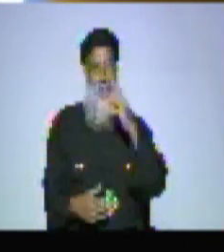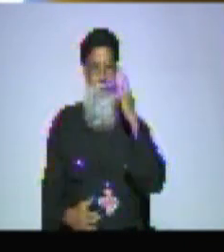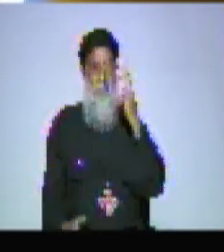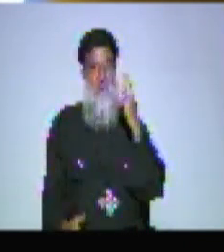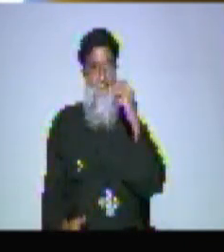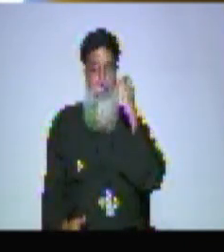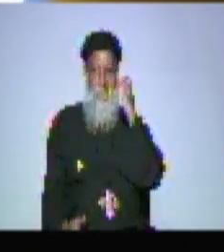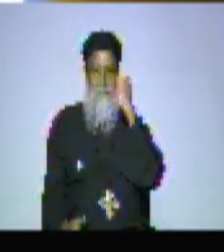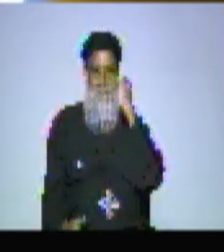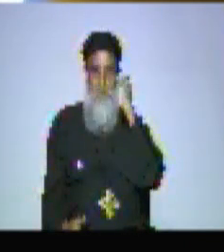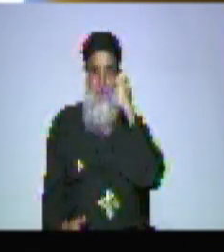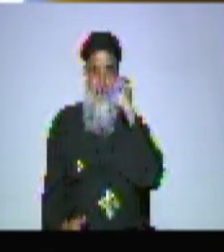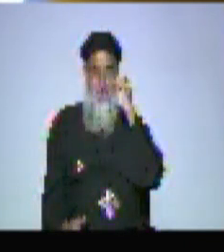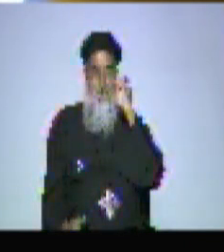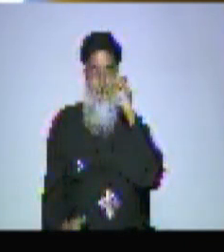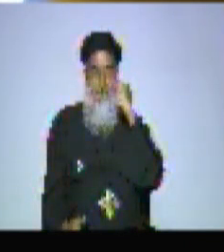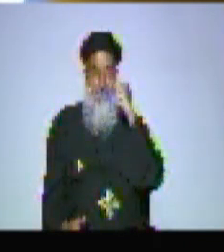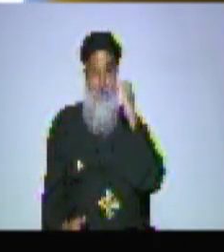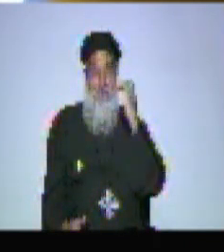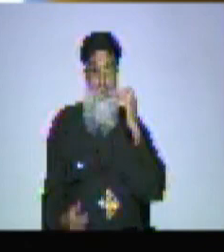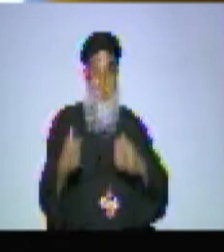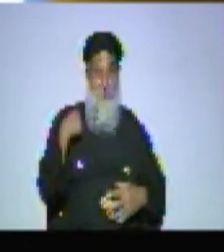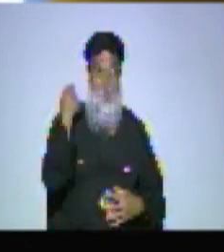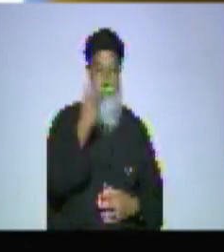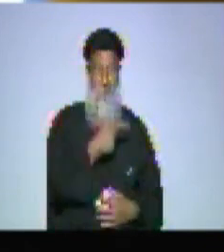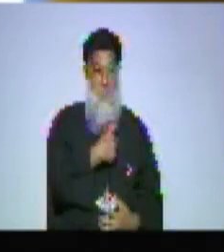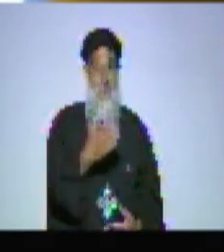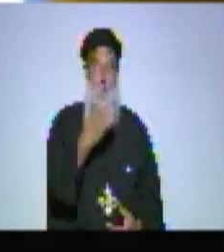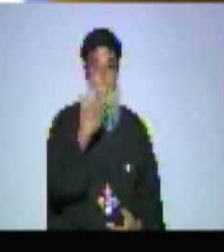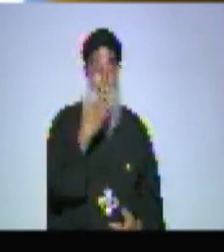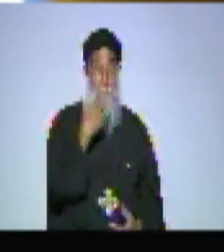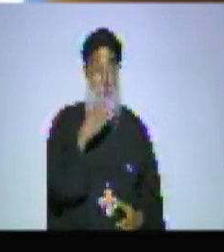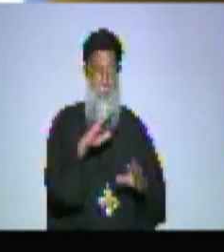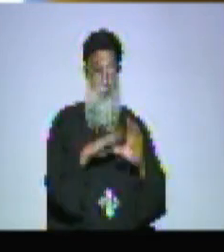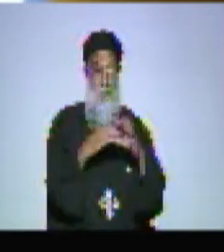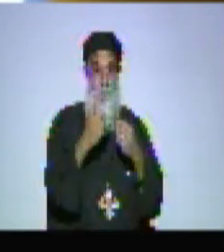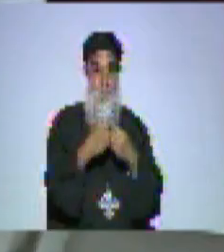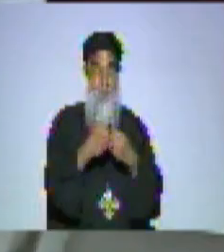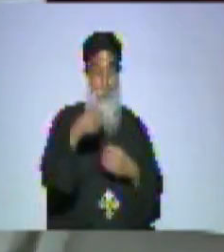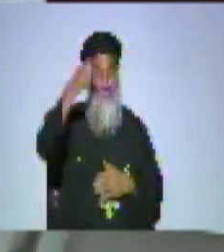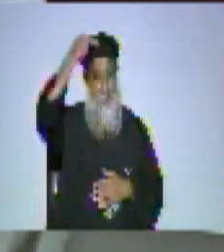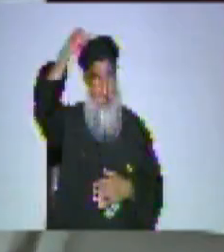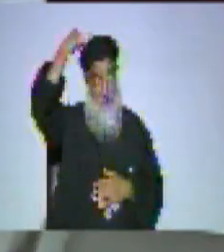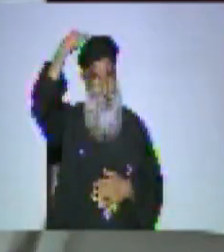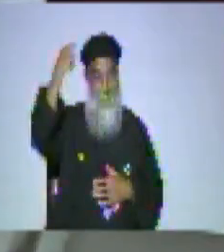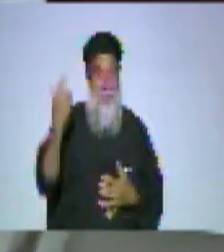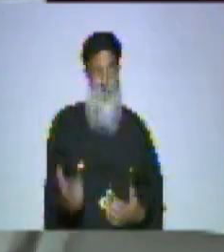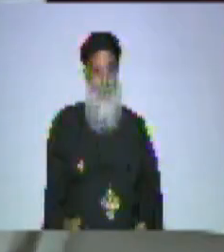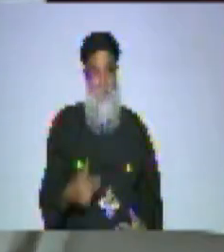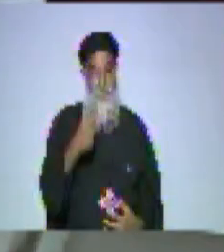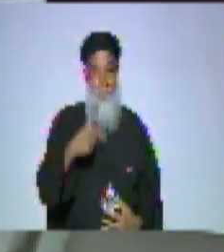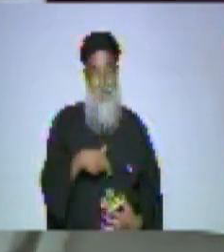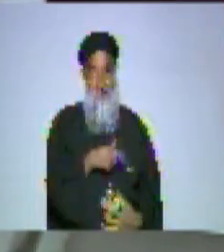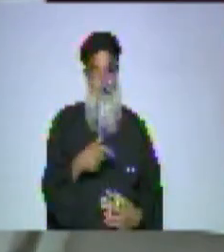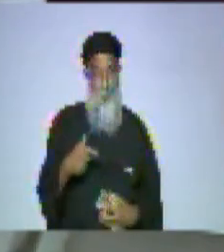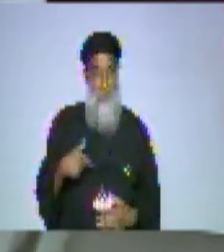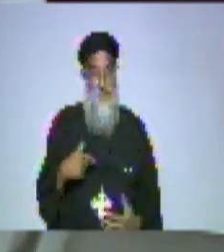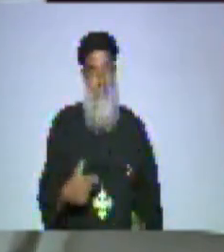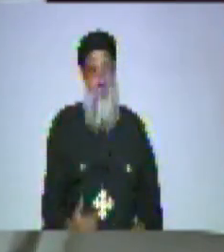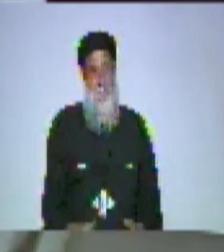قلت له القداسه لبابا هيقعد معايا انا عشان اتكرس طب ما كنيسه كفايه